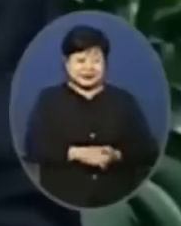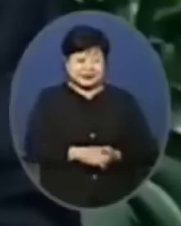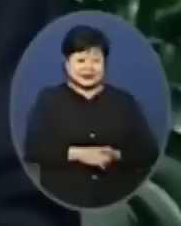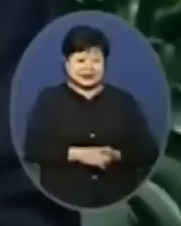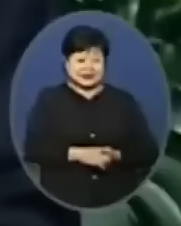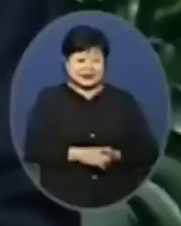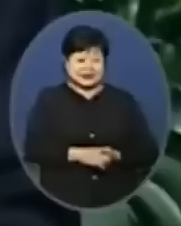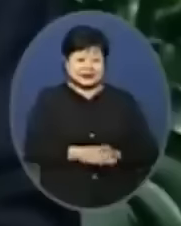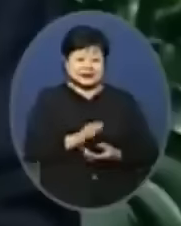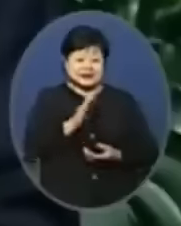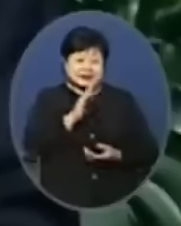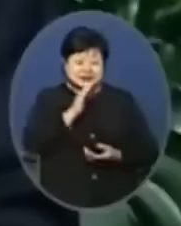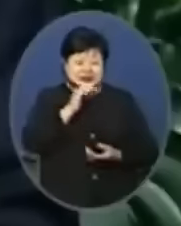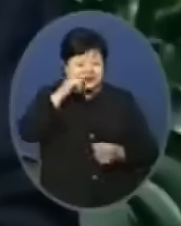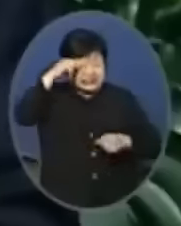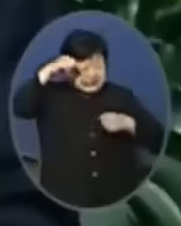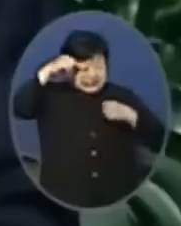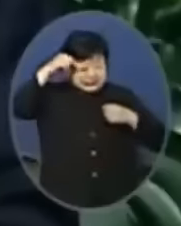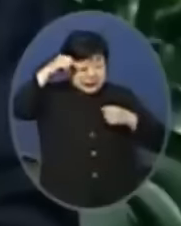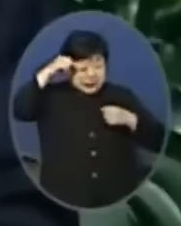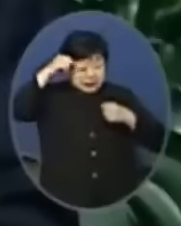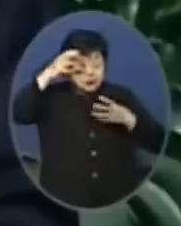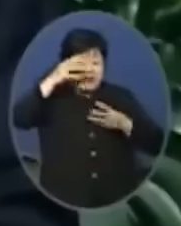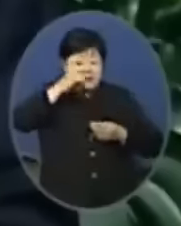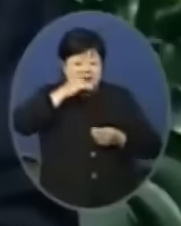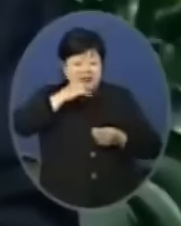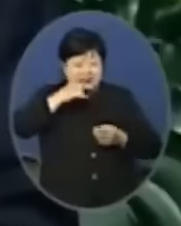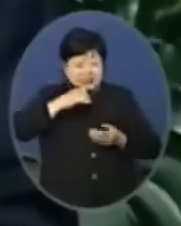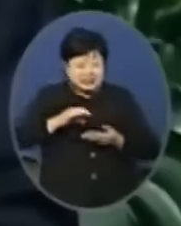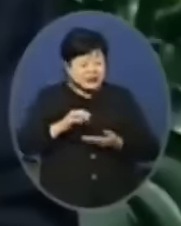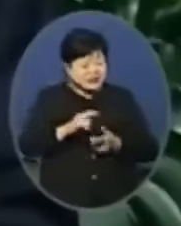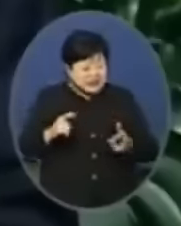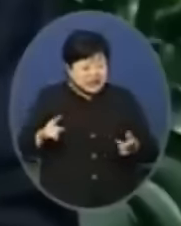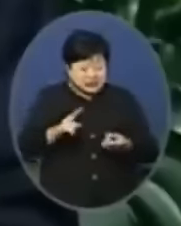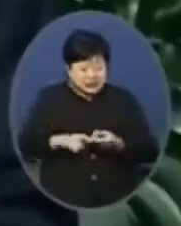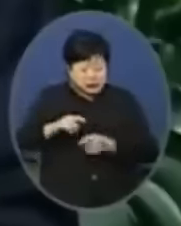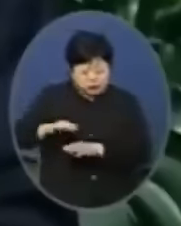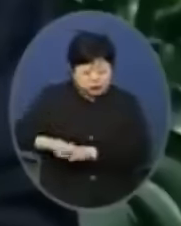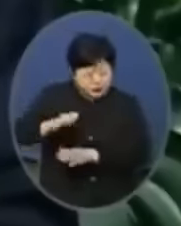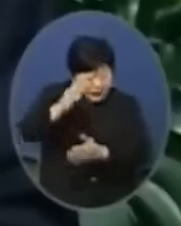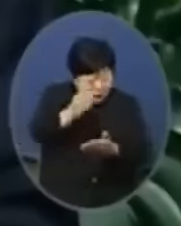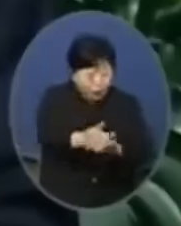신장 여러분 구두 많지요? 그 안 신는 구두 왜 그렇게 두고 있습니까?